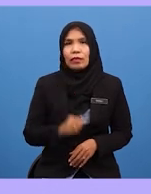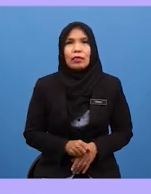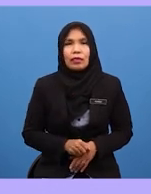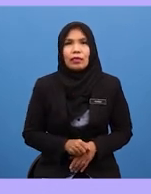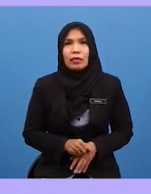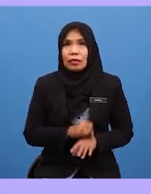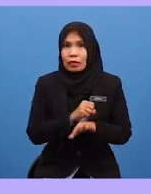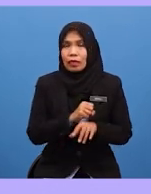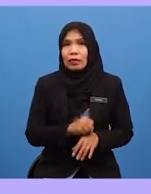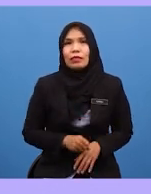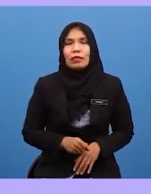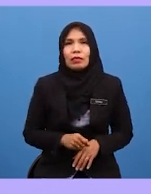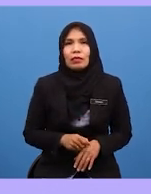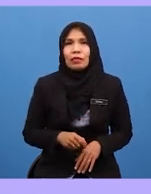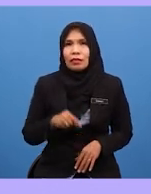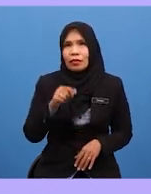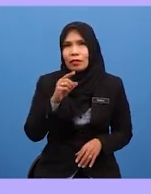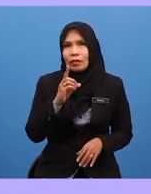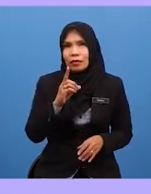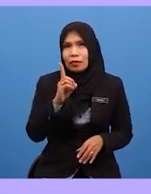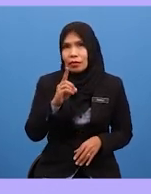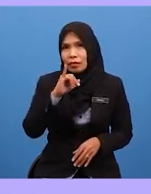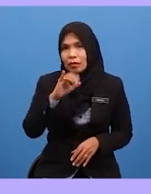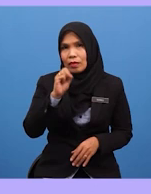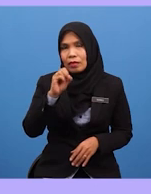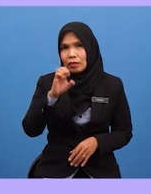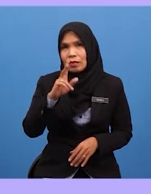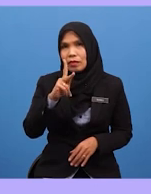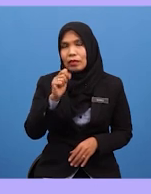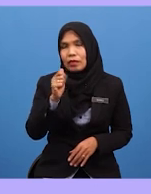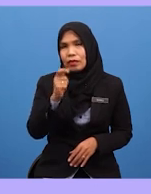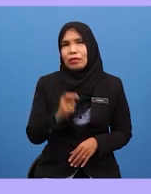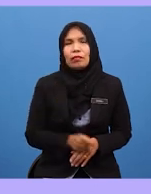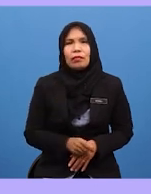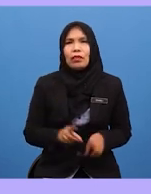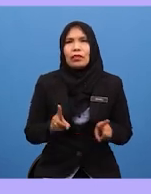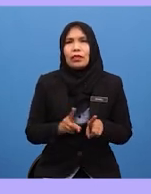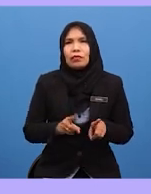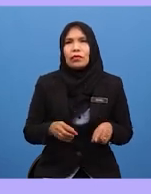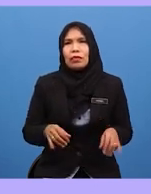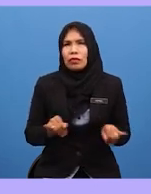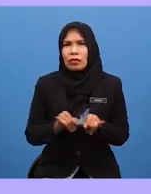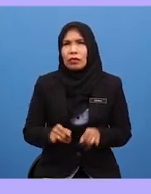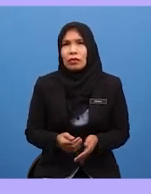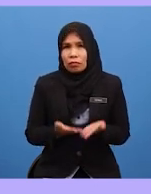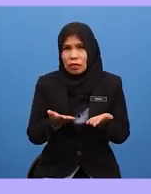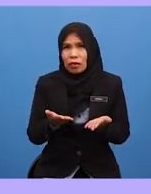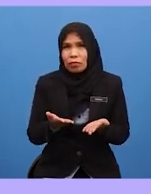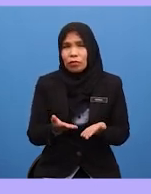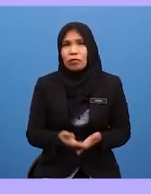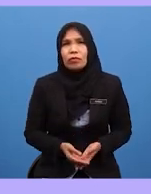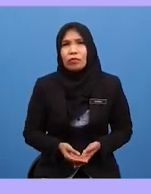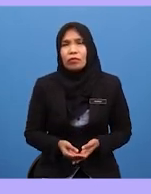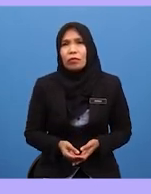Bayangkan, jika anda dipaksa memakai baju yang lama dan sangat ketat